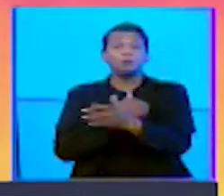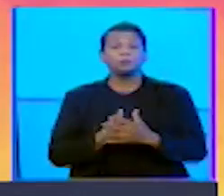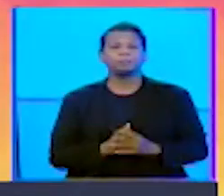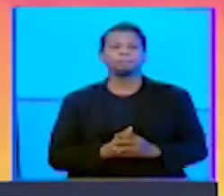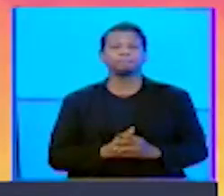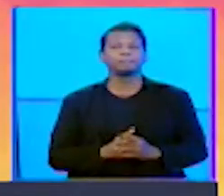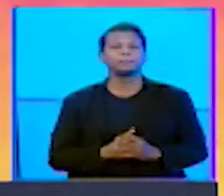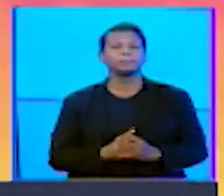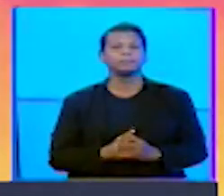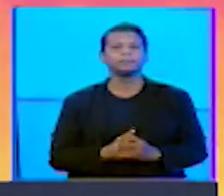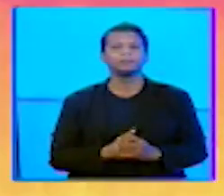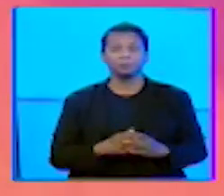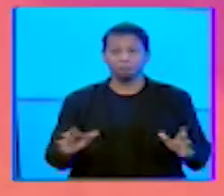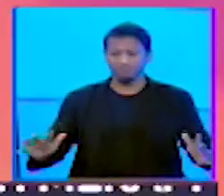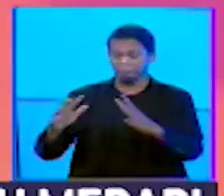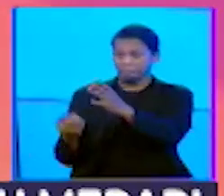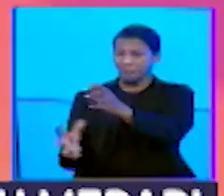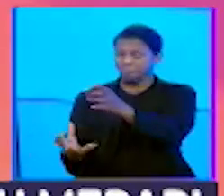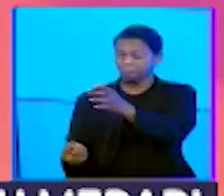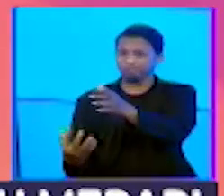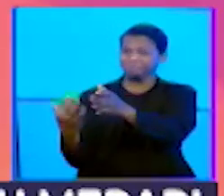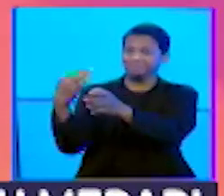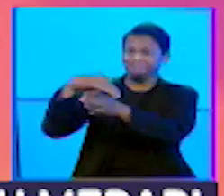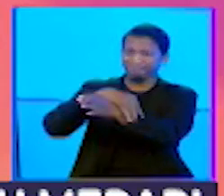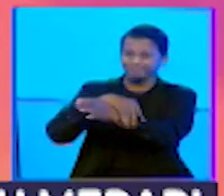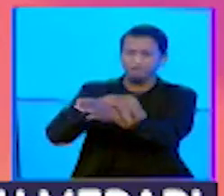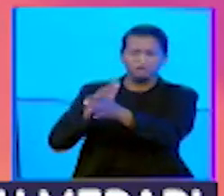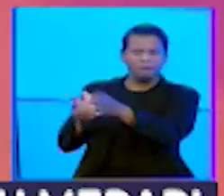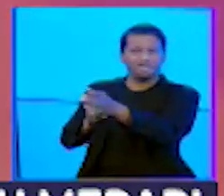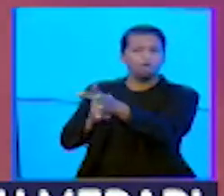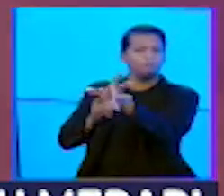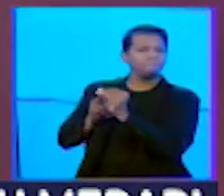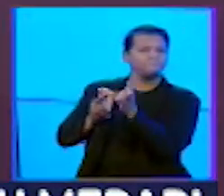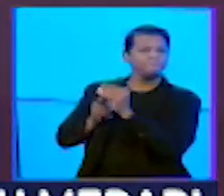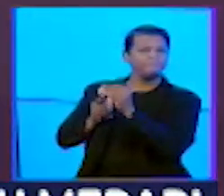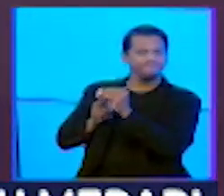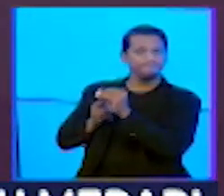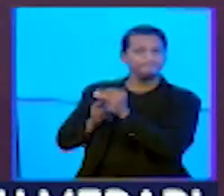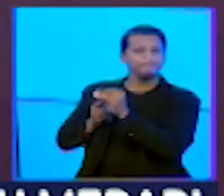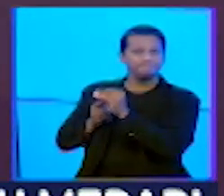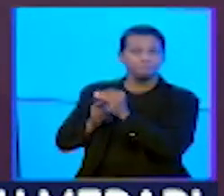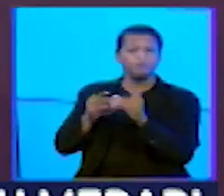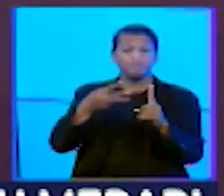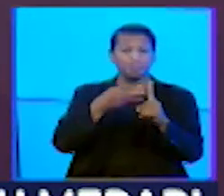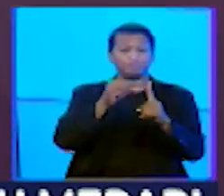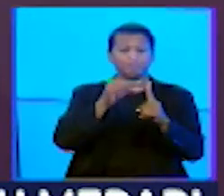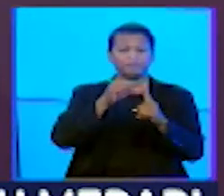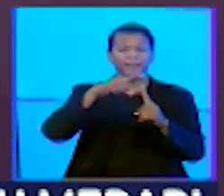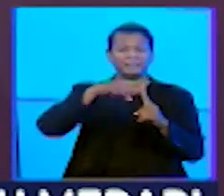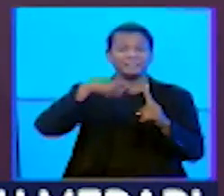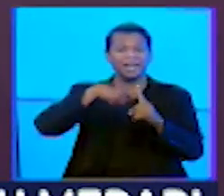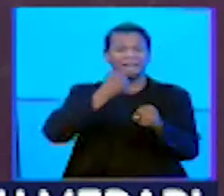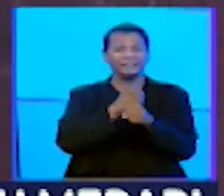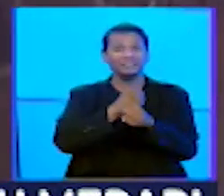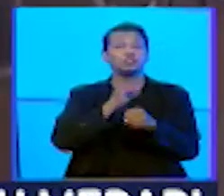Lava pijar di puncak Gunung Merapi terekam kamera termal Balai Penyelidikan dan Pengembangan Teknologi Kebencanaan Geologi BPPTKG Yogyakarta Selasa